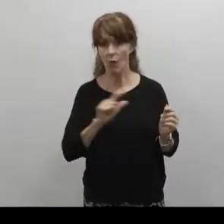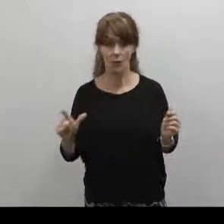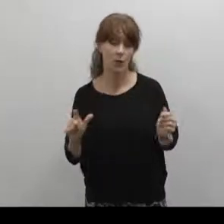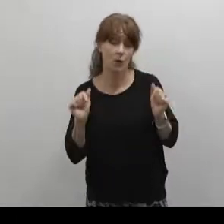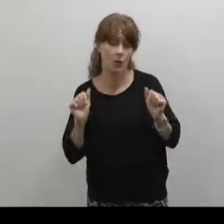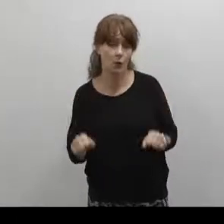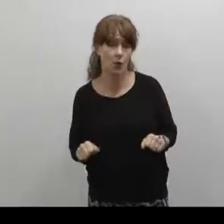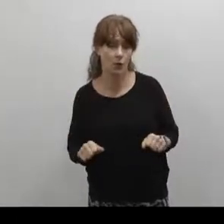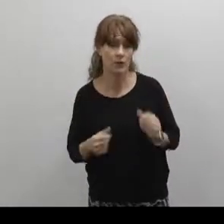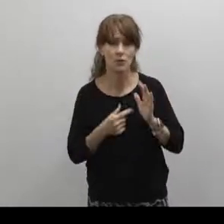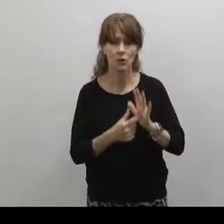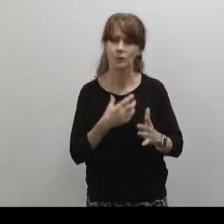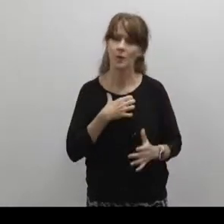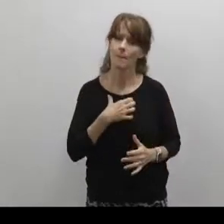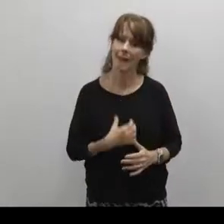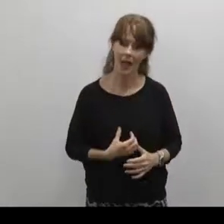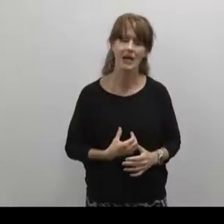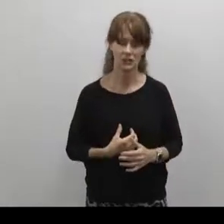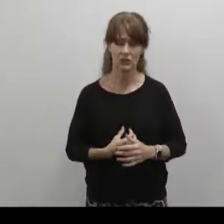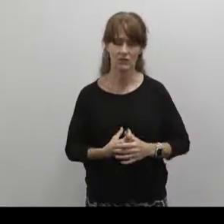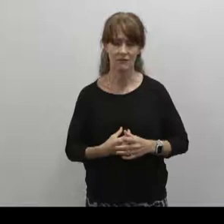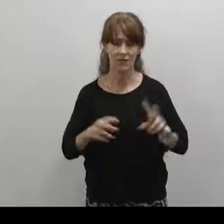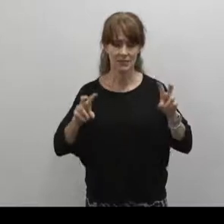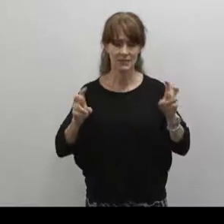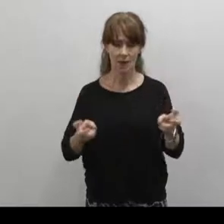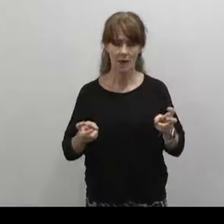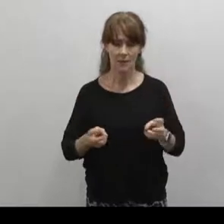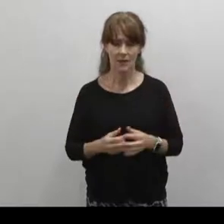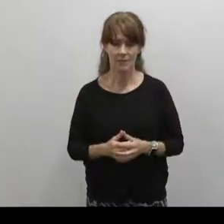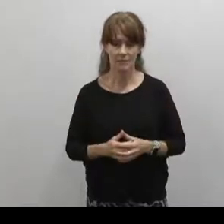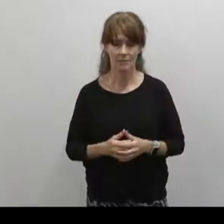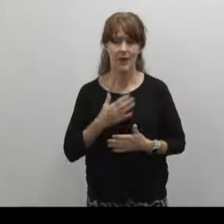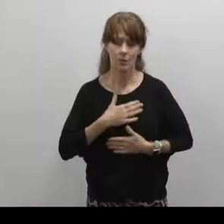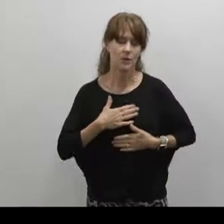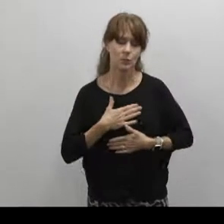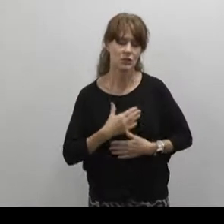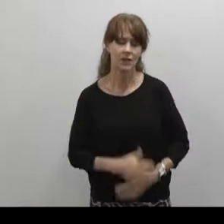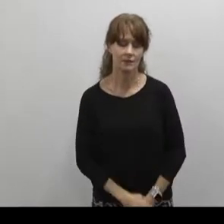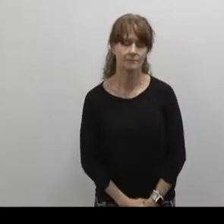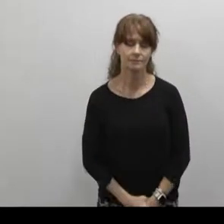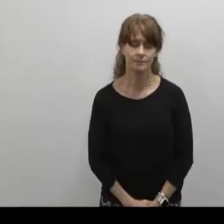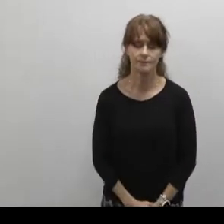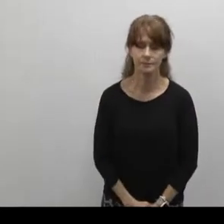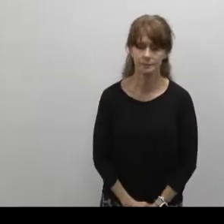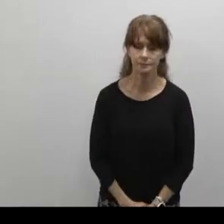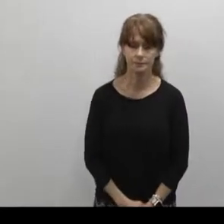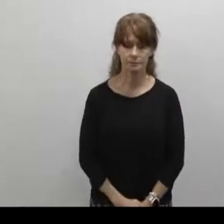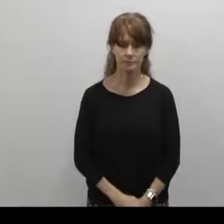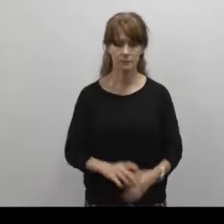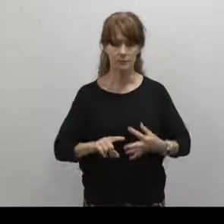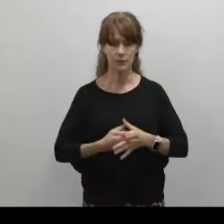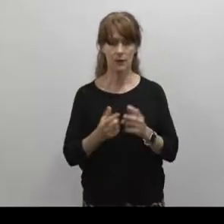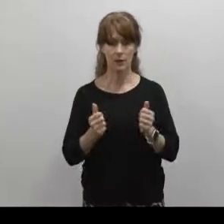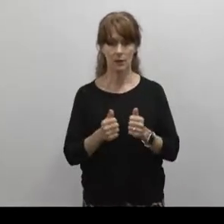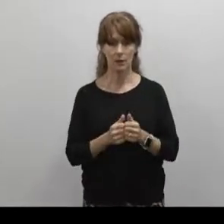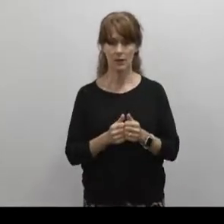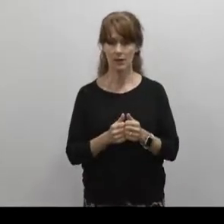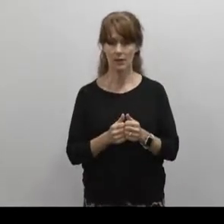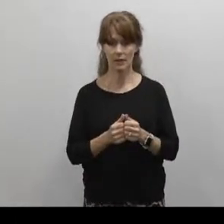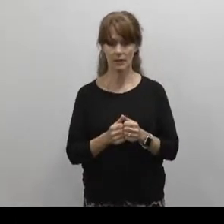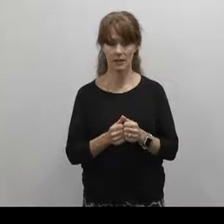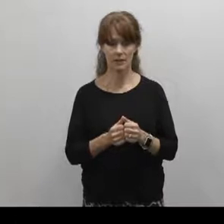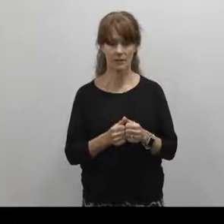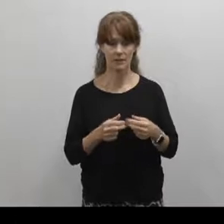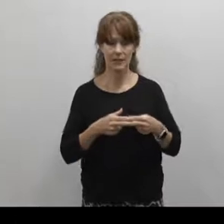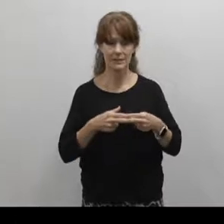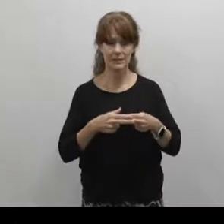យើង ក៏ មាន បុគ្គល មួយ ចំនួន ដែល គាត់ ចូល រួម នៅ ក្នុង ដំណើរ ការ ក្នុង នីតិ វិធី របស់ យើង ហ្នឹង តំណាង ឲ្យ ក្រុម ផ្សេង